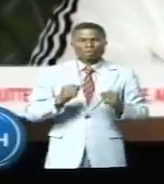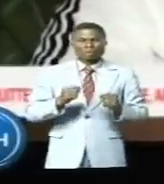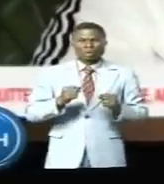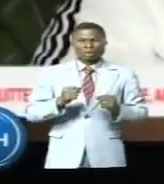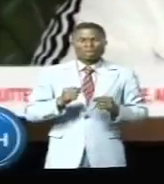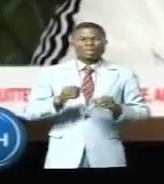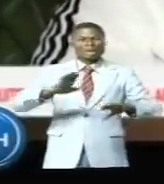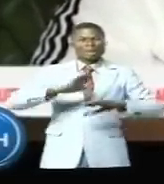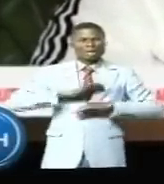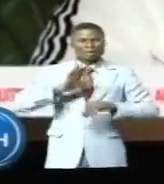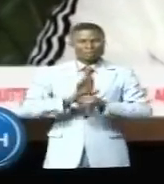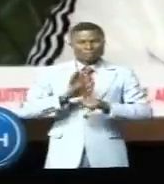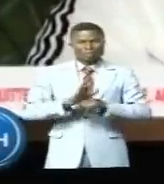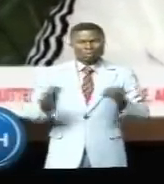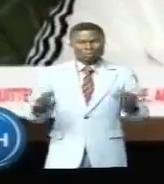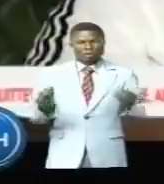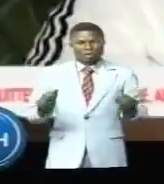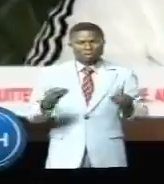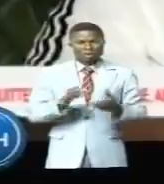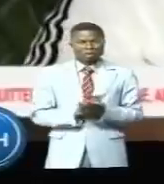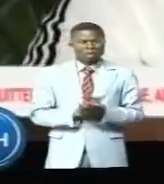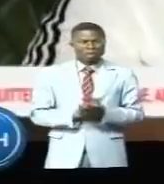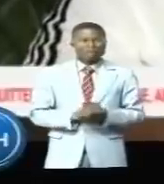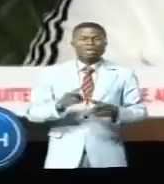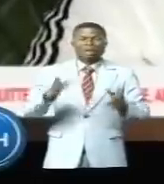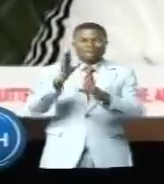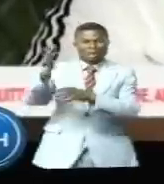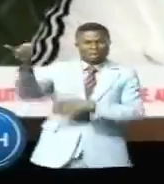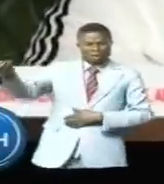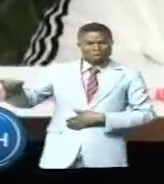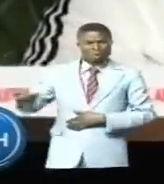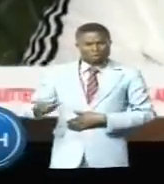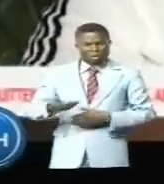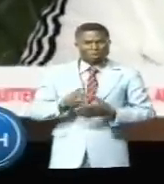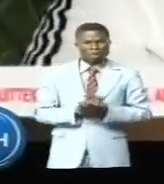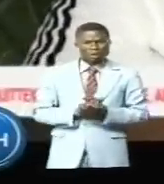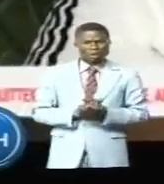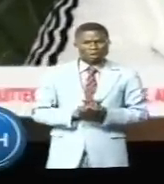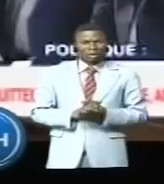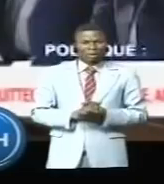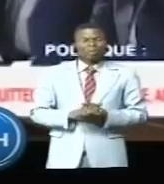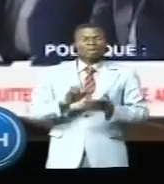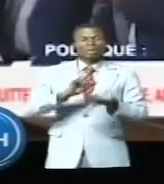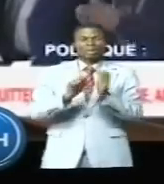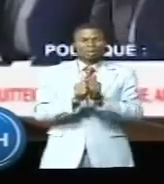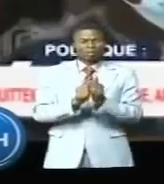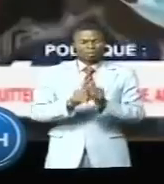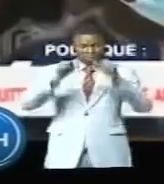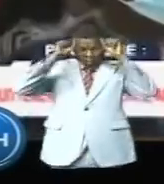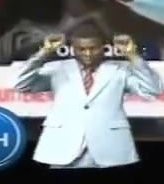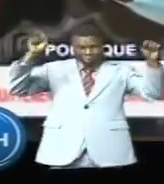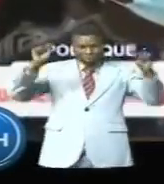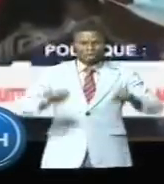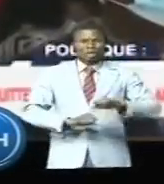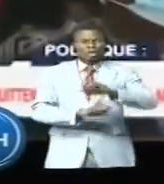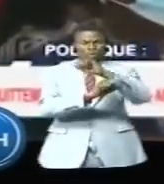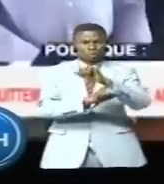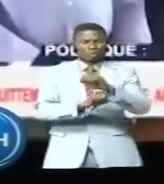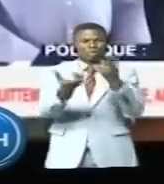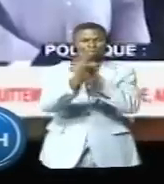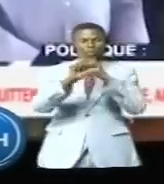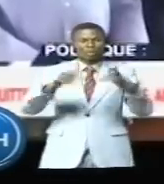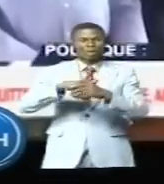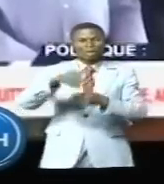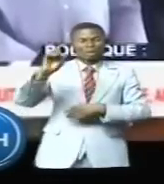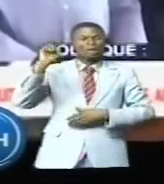grande satisfaction parce que depuis le début de ces procès, on n'a pas arrêté de dire que notre président était innocent.